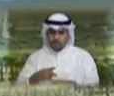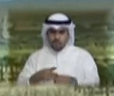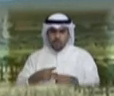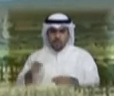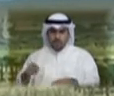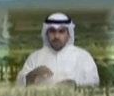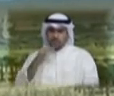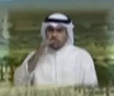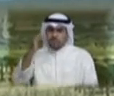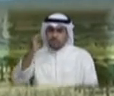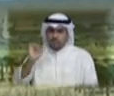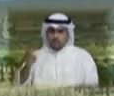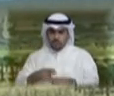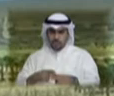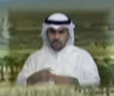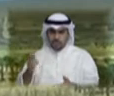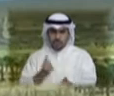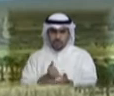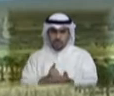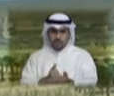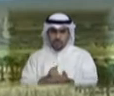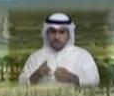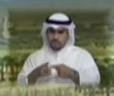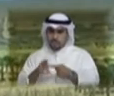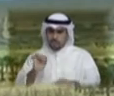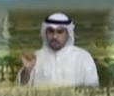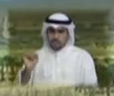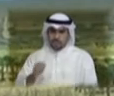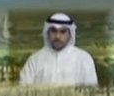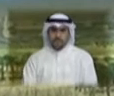وسواعد المواطن الكويتي في إكسبو ميلانو 2015.